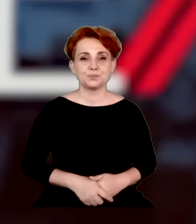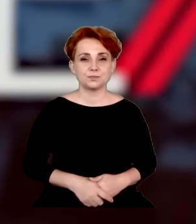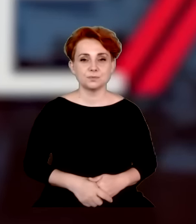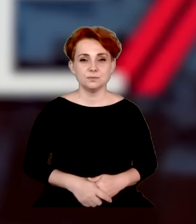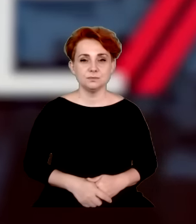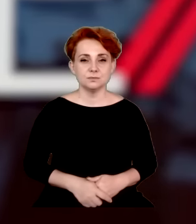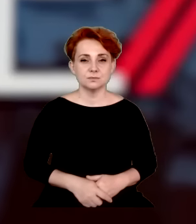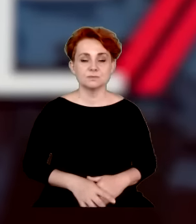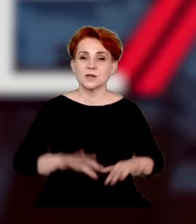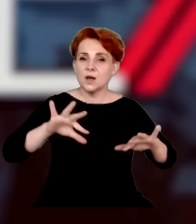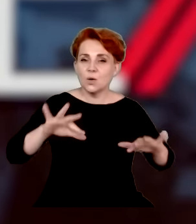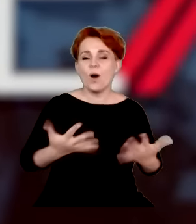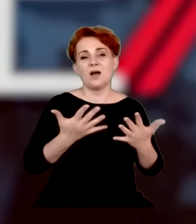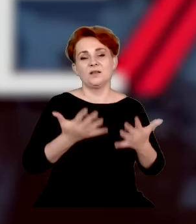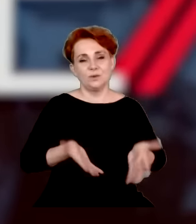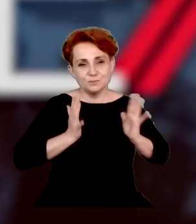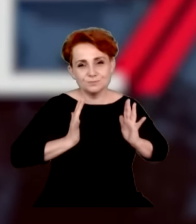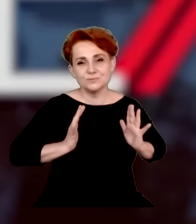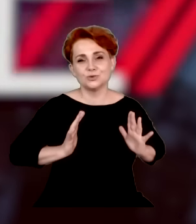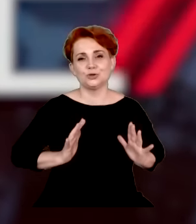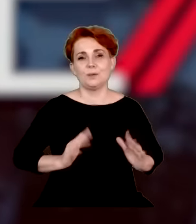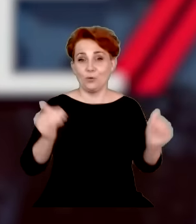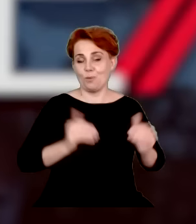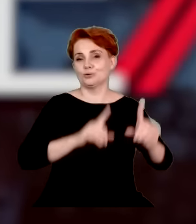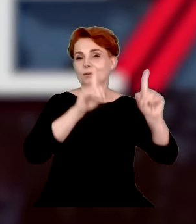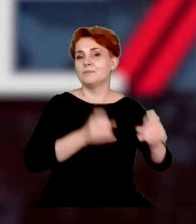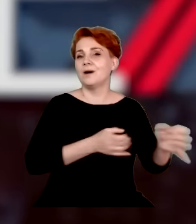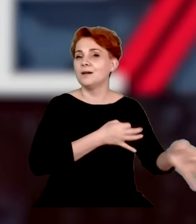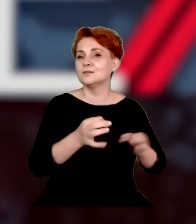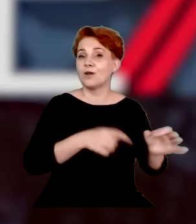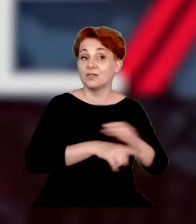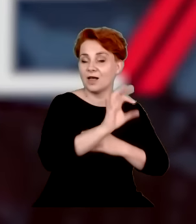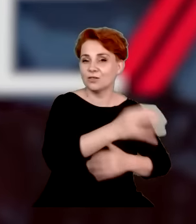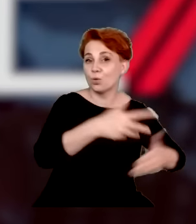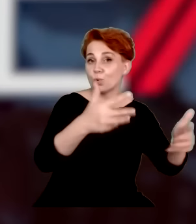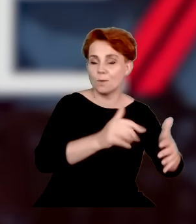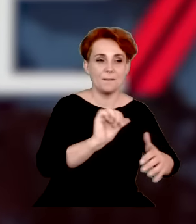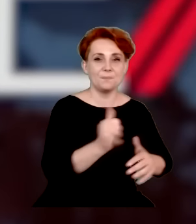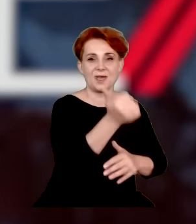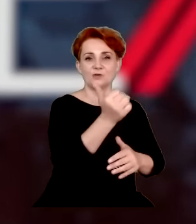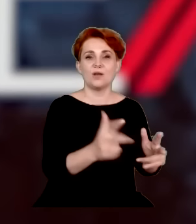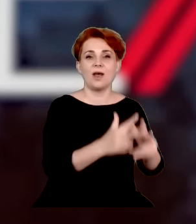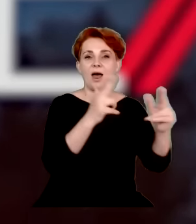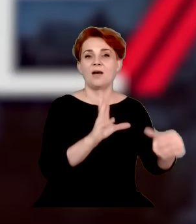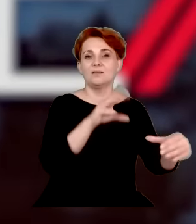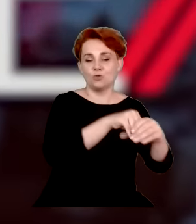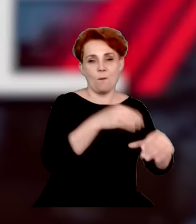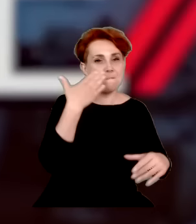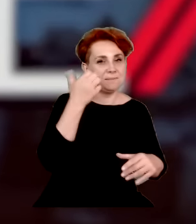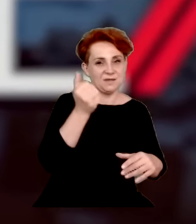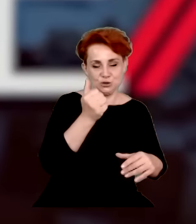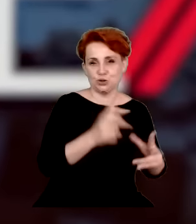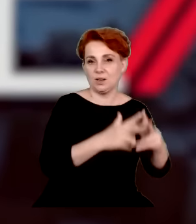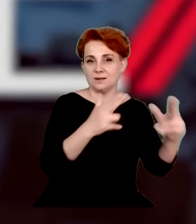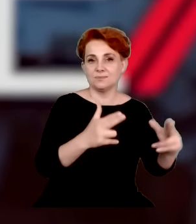Łatwo, gładko i przyjemnie. Tak to można rozpoczynać. Historyczne dla klubu, bo pierwsze eliminacje do elitarnej Ligi Mistrzów. Jagiellonia